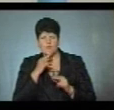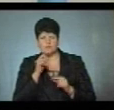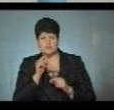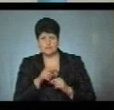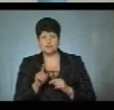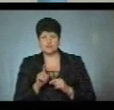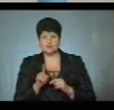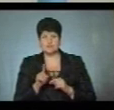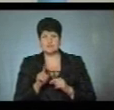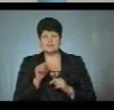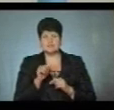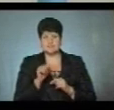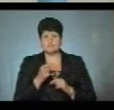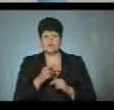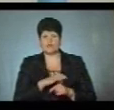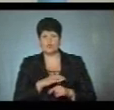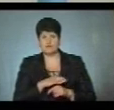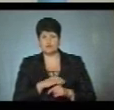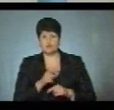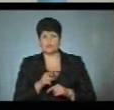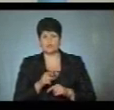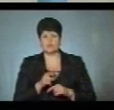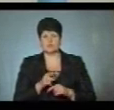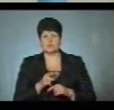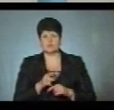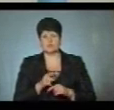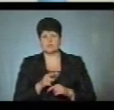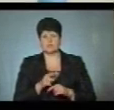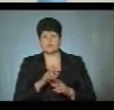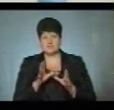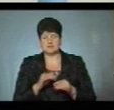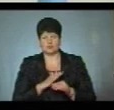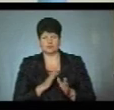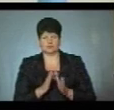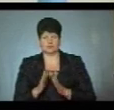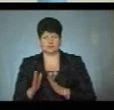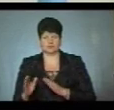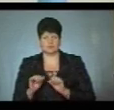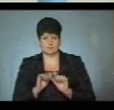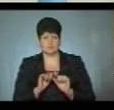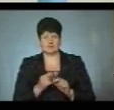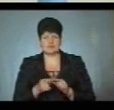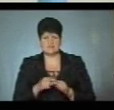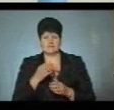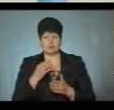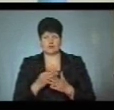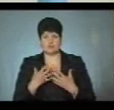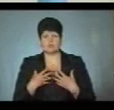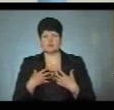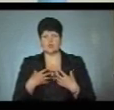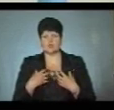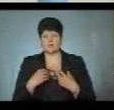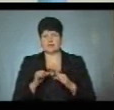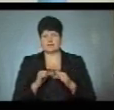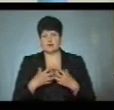щоб з ними, з його вихователями, з його поварами діти були у безпеці. Бо це безпосередня відповідальність керівника оздоровчого закладу,